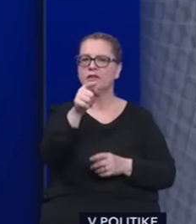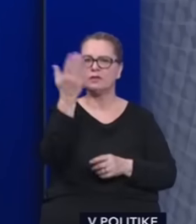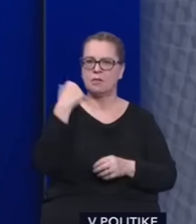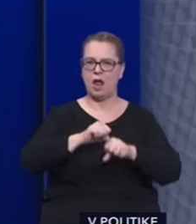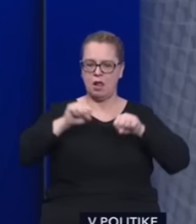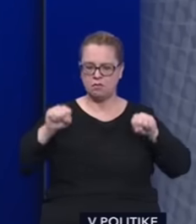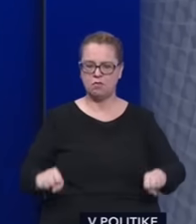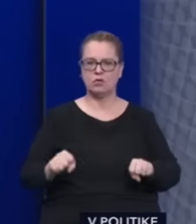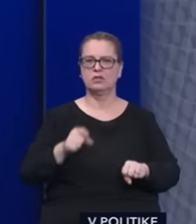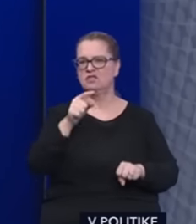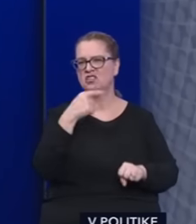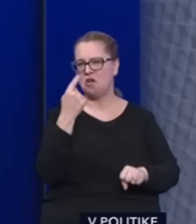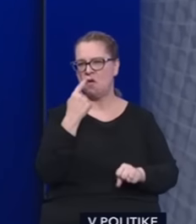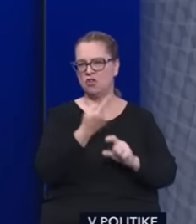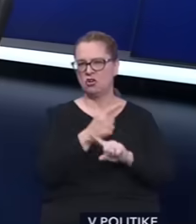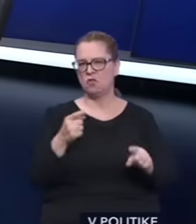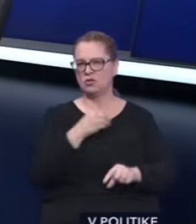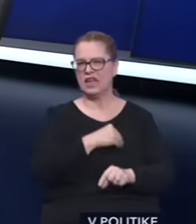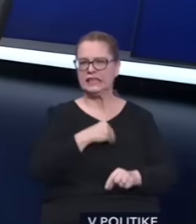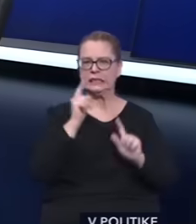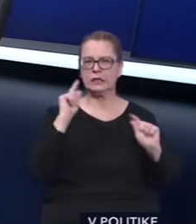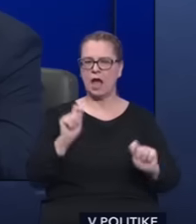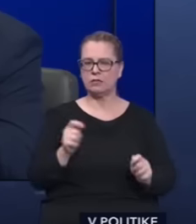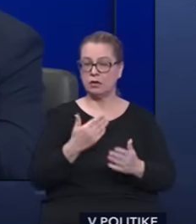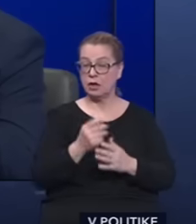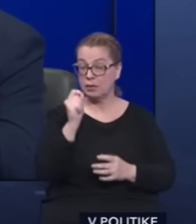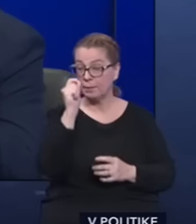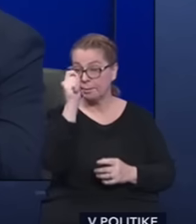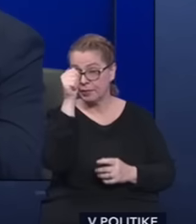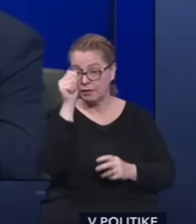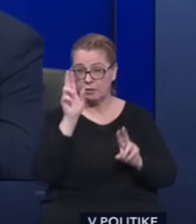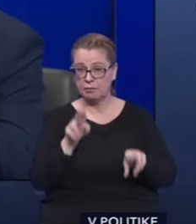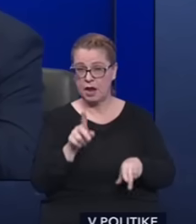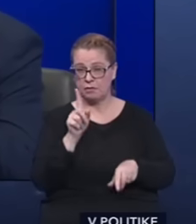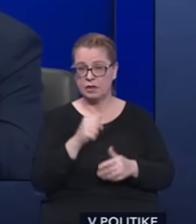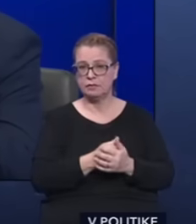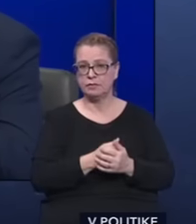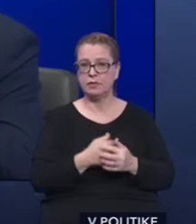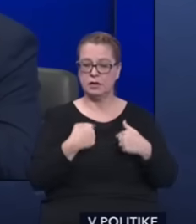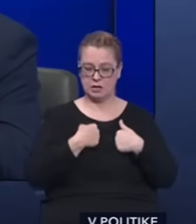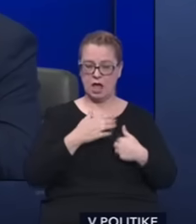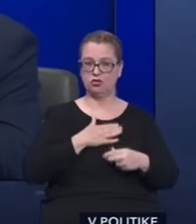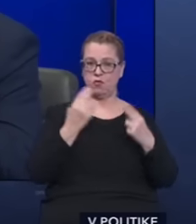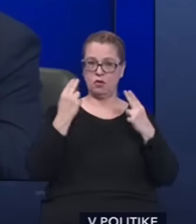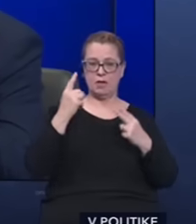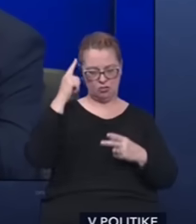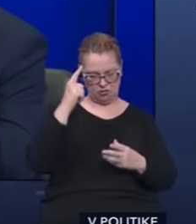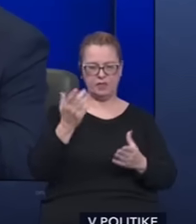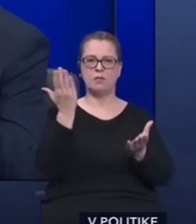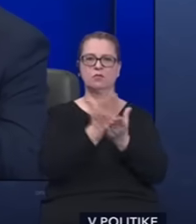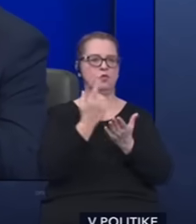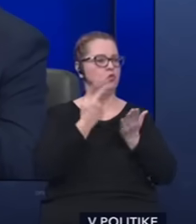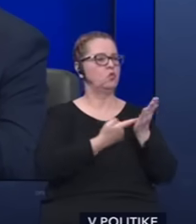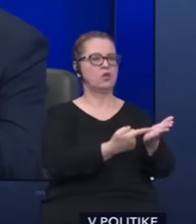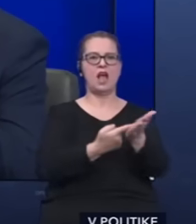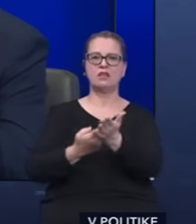Hovorili ste o rôznych kauzach. Keby bolo len zrnko pravdy. Na rozdiel od vás, ja svoj majetok zdokladovať viem.